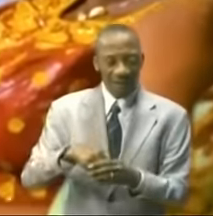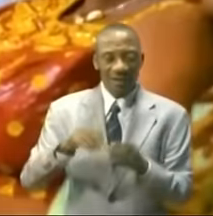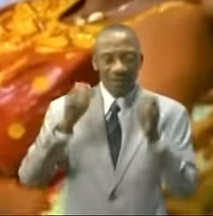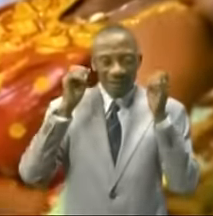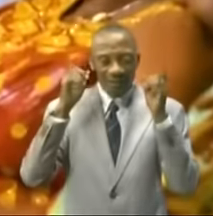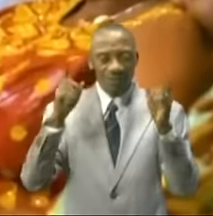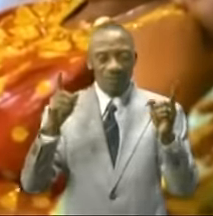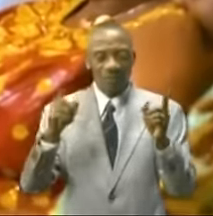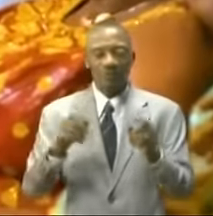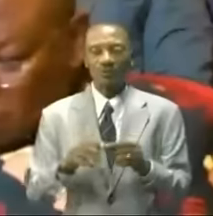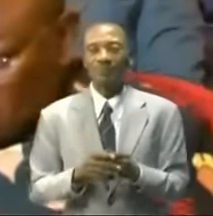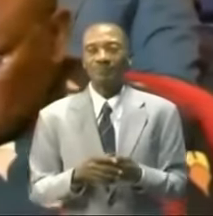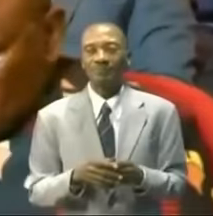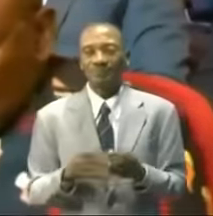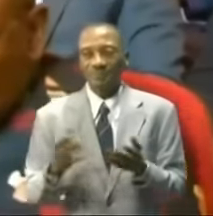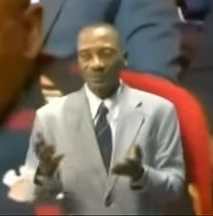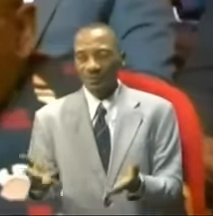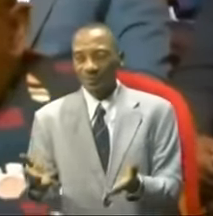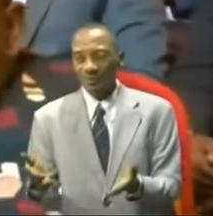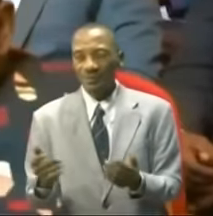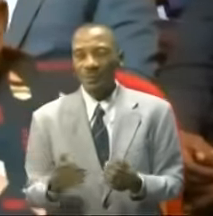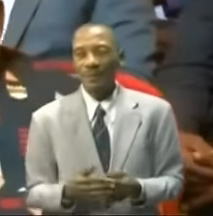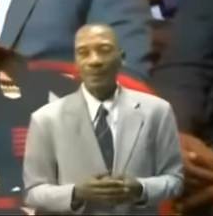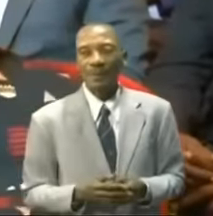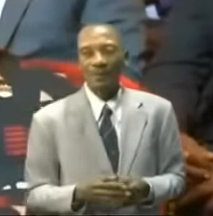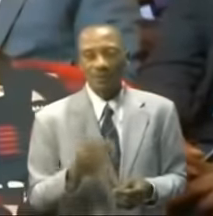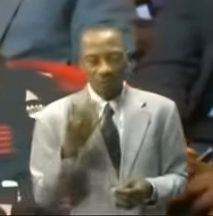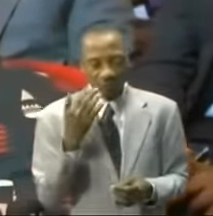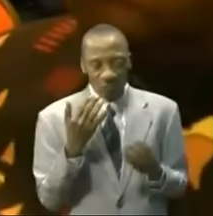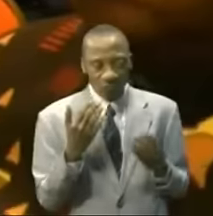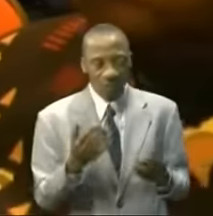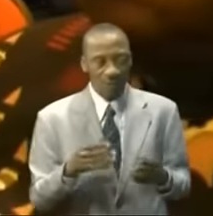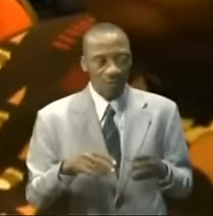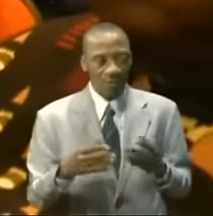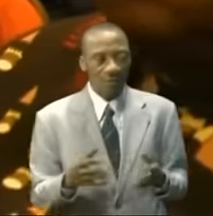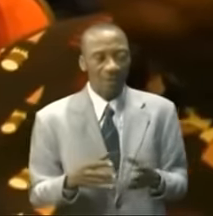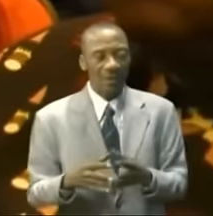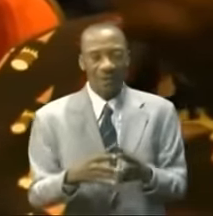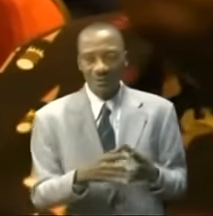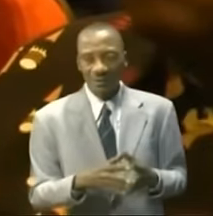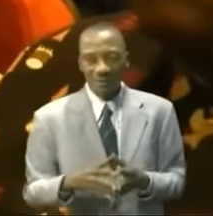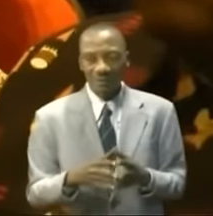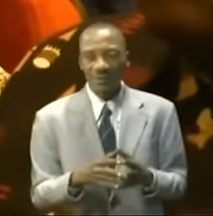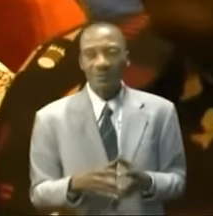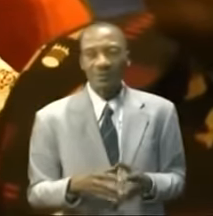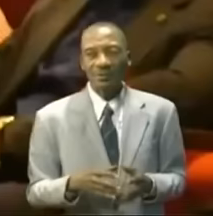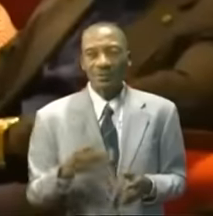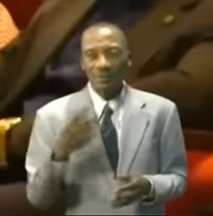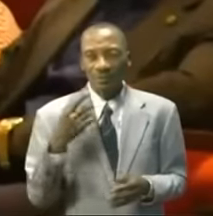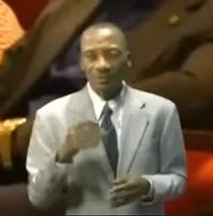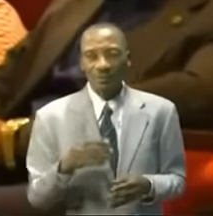Citoyenneté, Jean-Pierre Kézamoundrou, qui les a invités à la responsabilité au